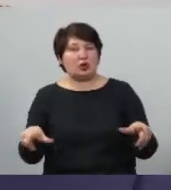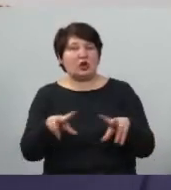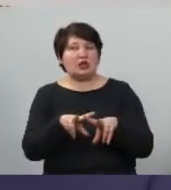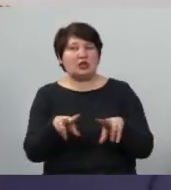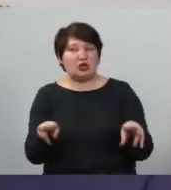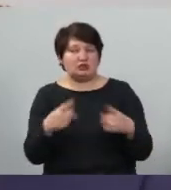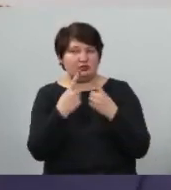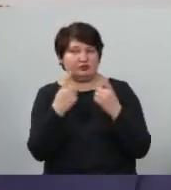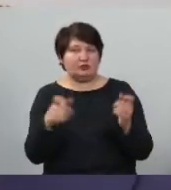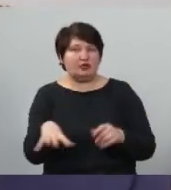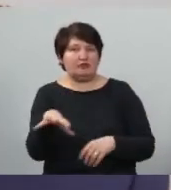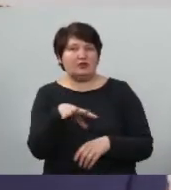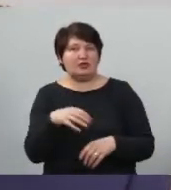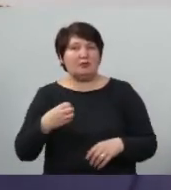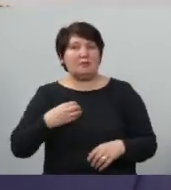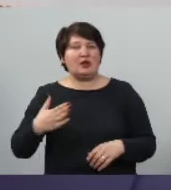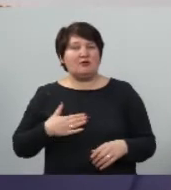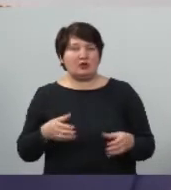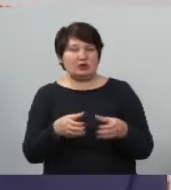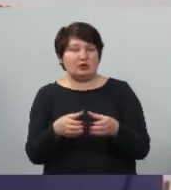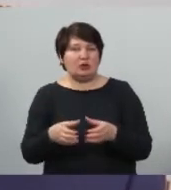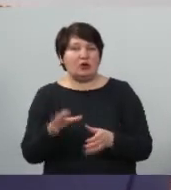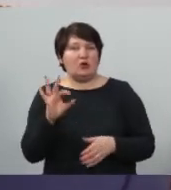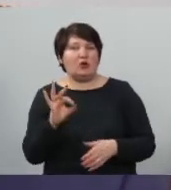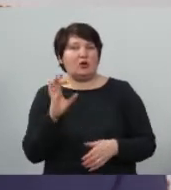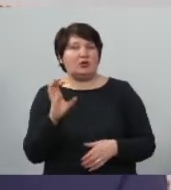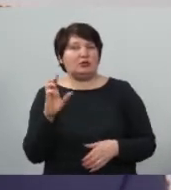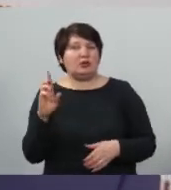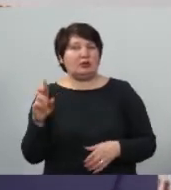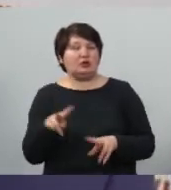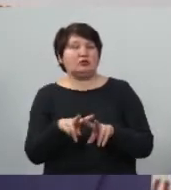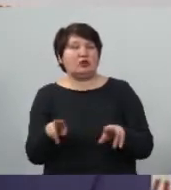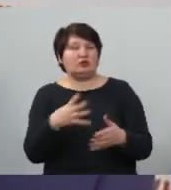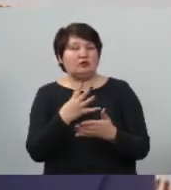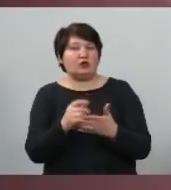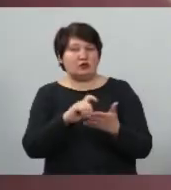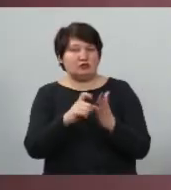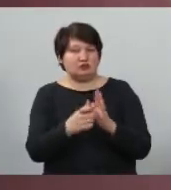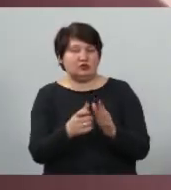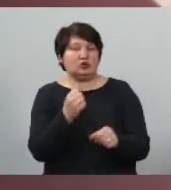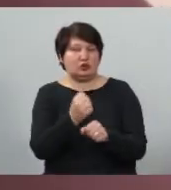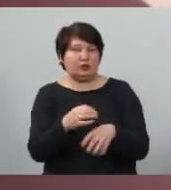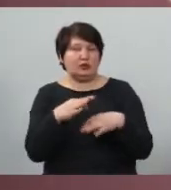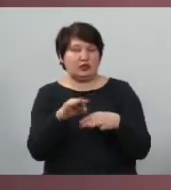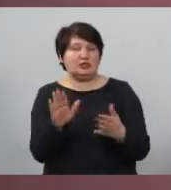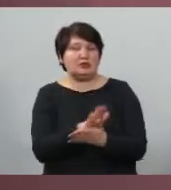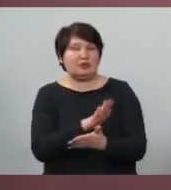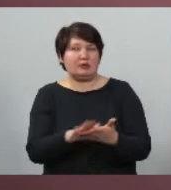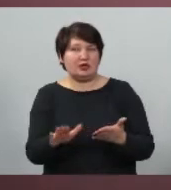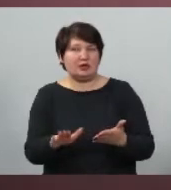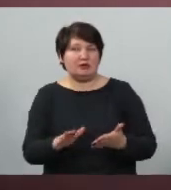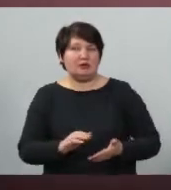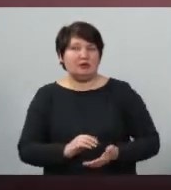всім приватним управляючим компаніям ОСББ, ЖБК, щоб вони так само у своїх будинках здійснювали ці заходи. Тетяна